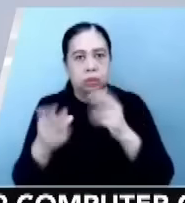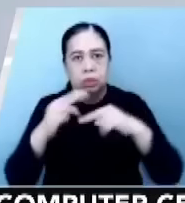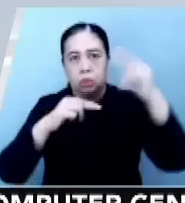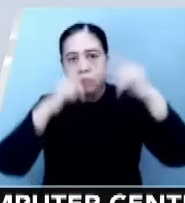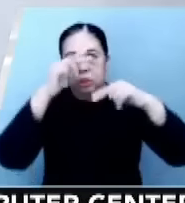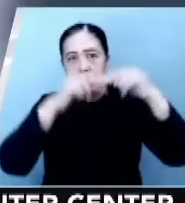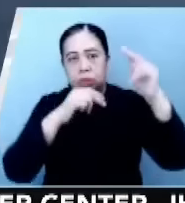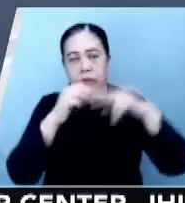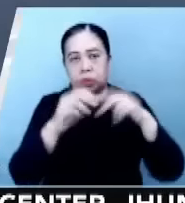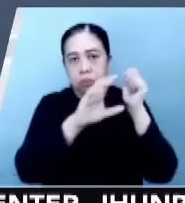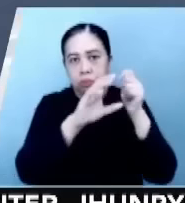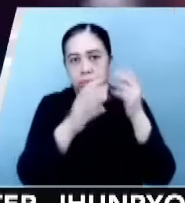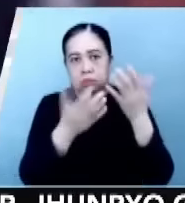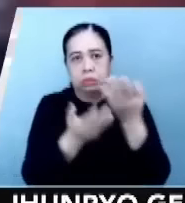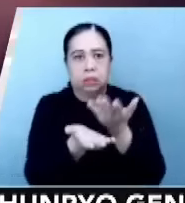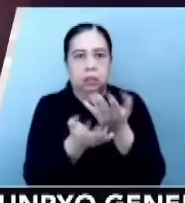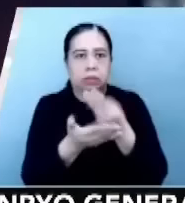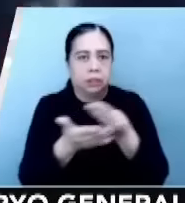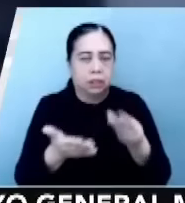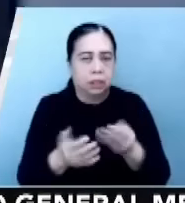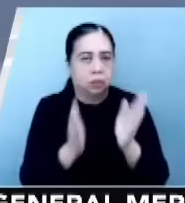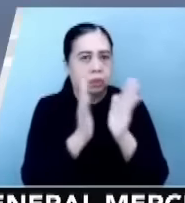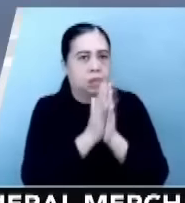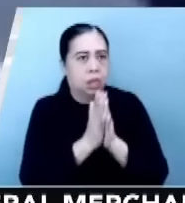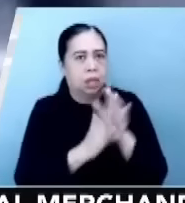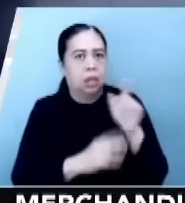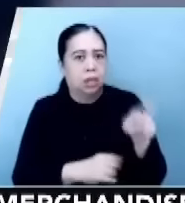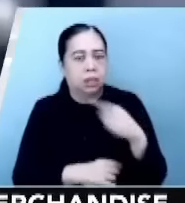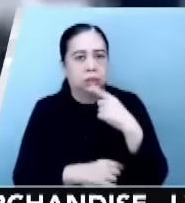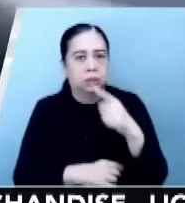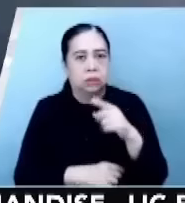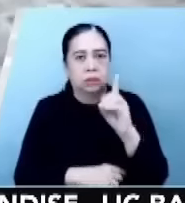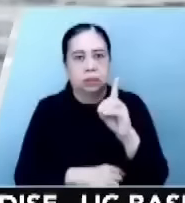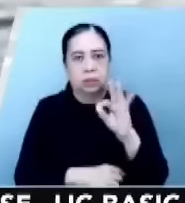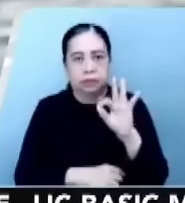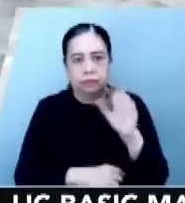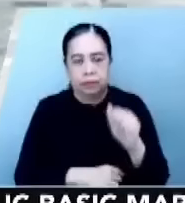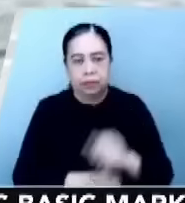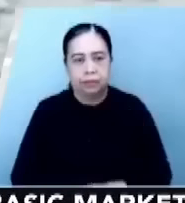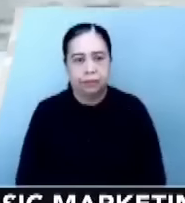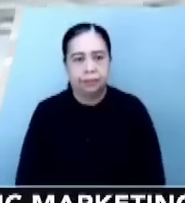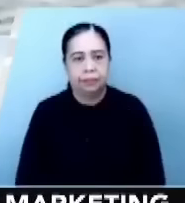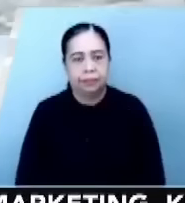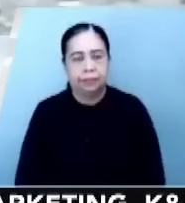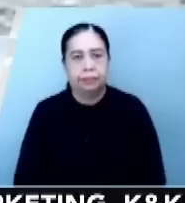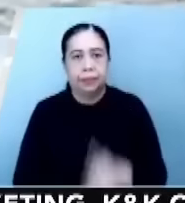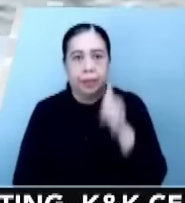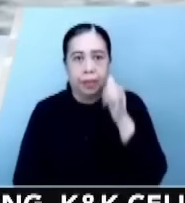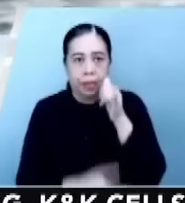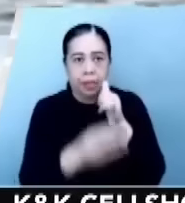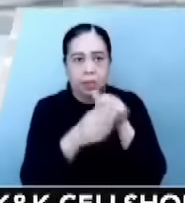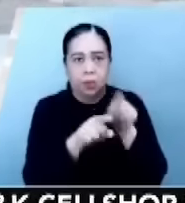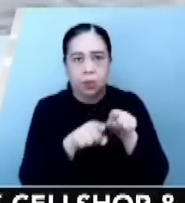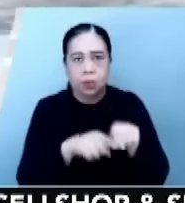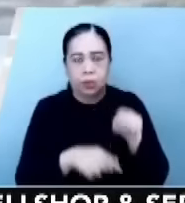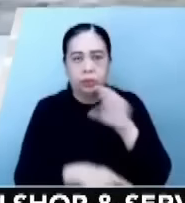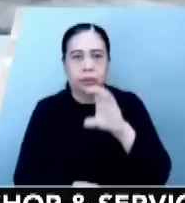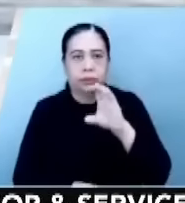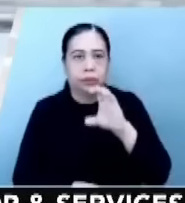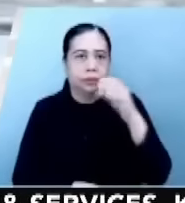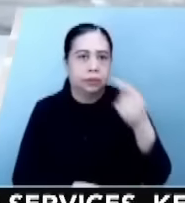materials. Hinihinga namin ng reaksyon dito ang Department of Foreign Affairs. Namataan din ang mga Chinese Coast Guard at